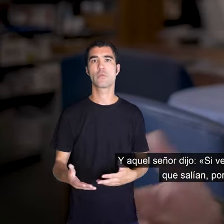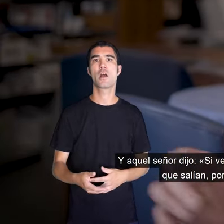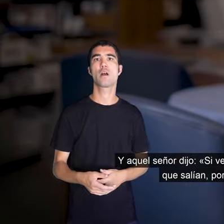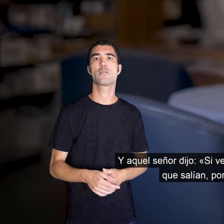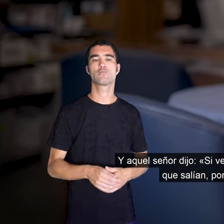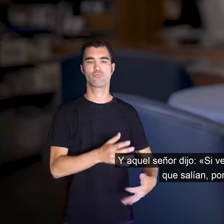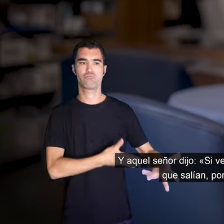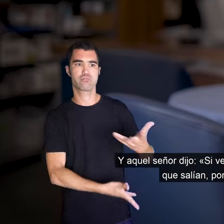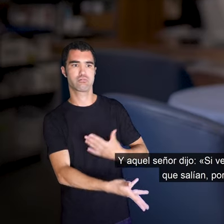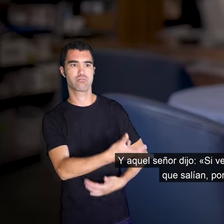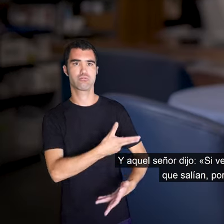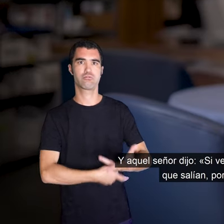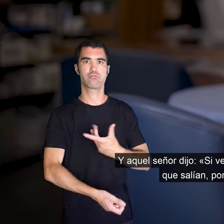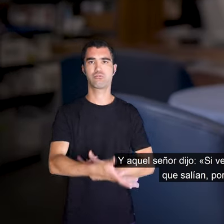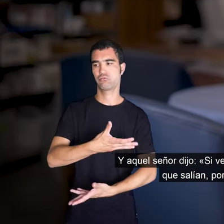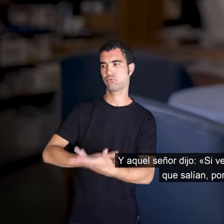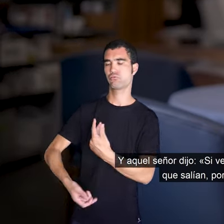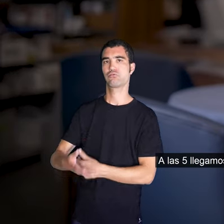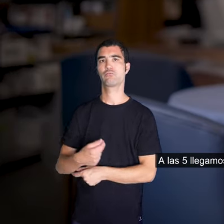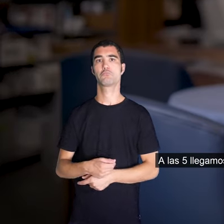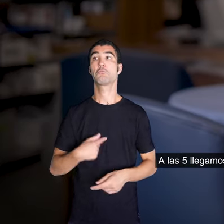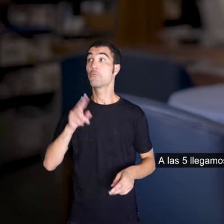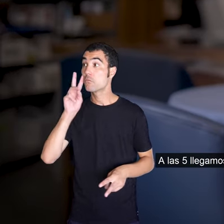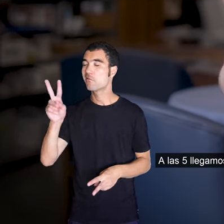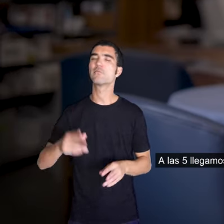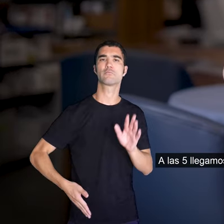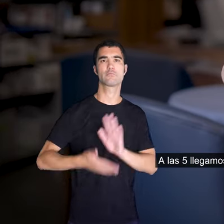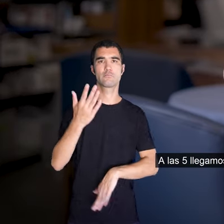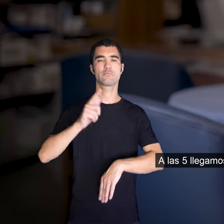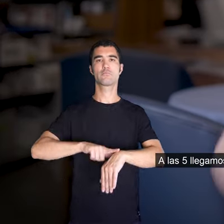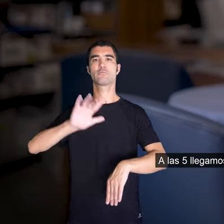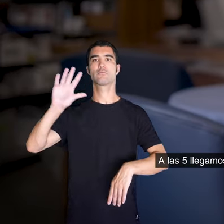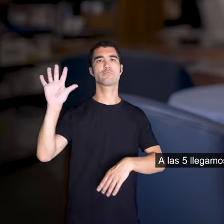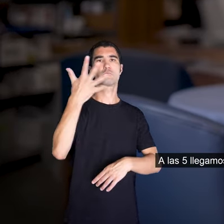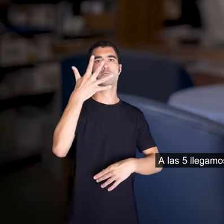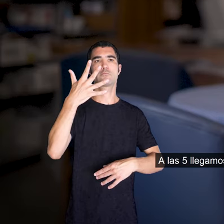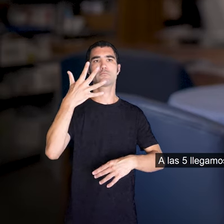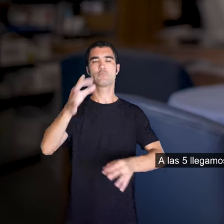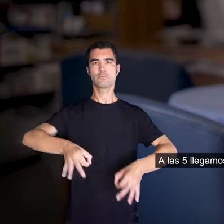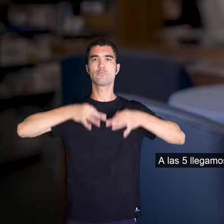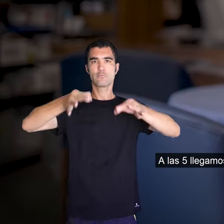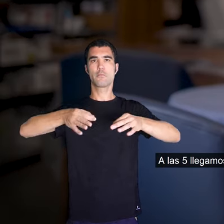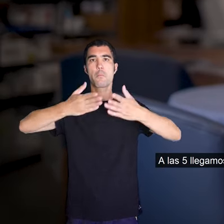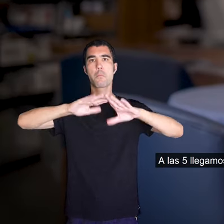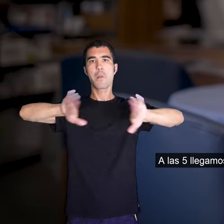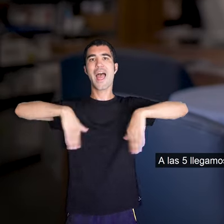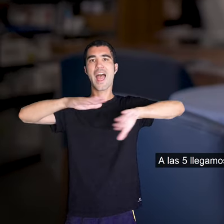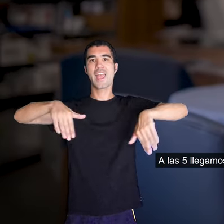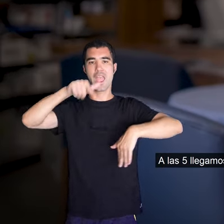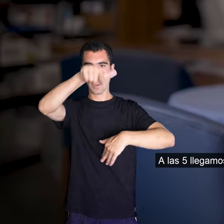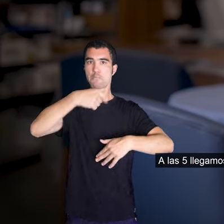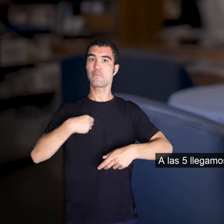nanses. I partirem. I a les 5 arribàrem a la platja que havien de